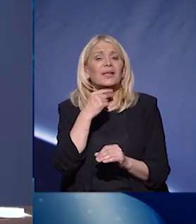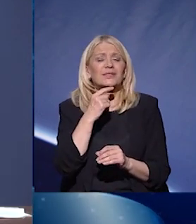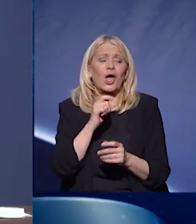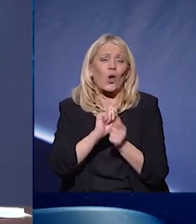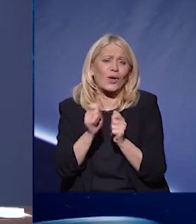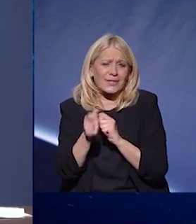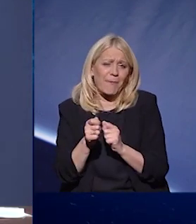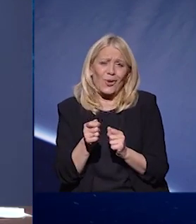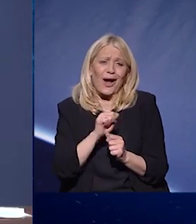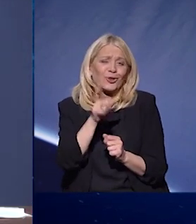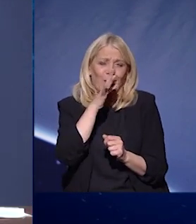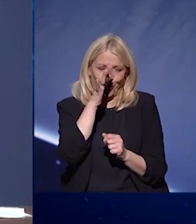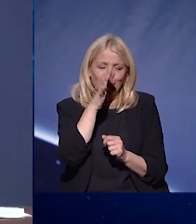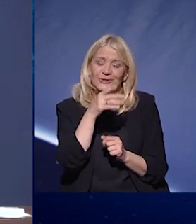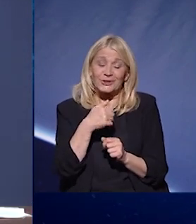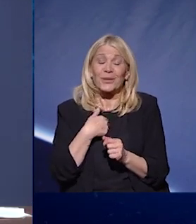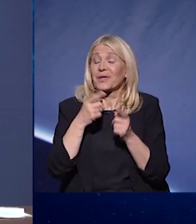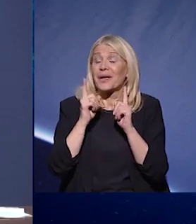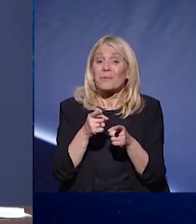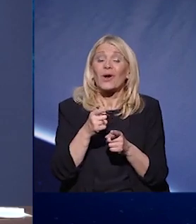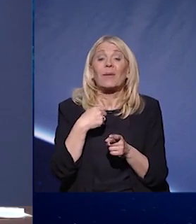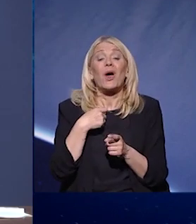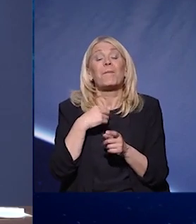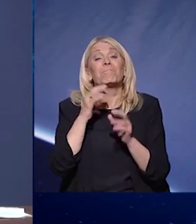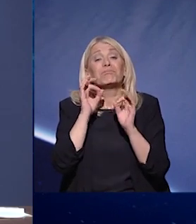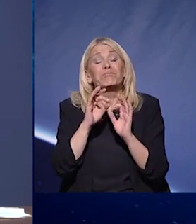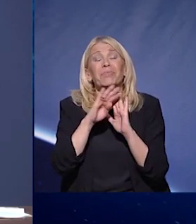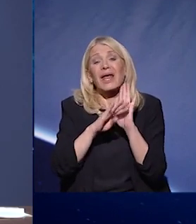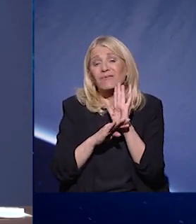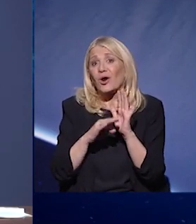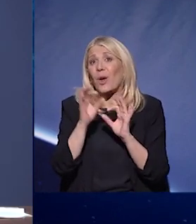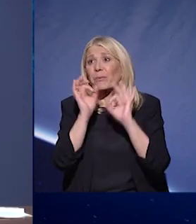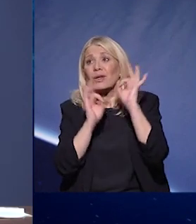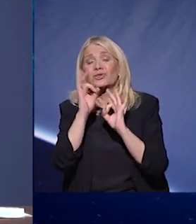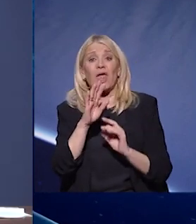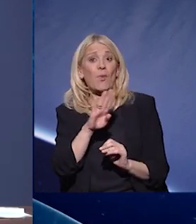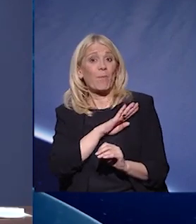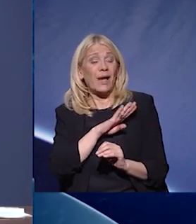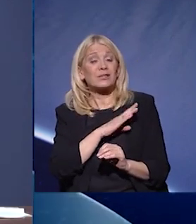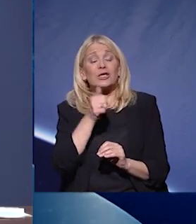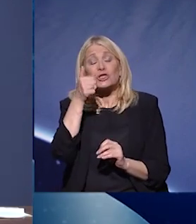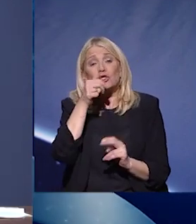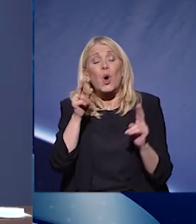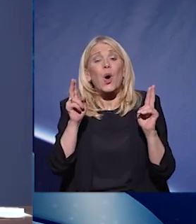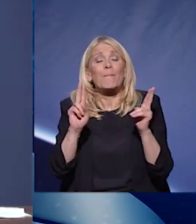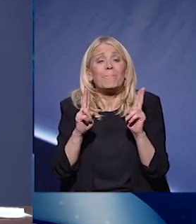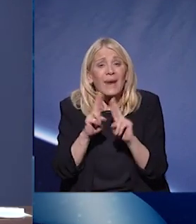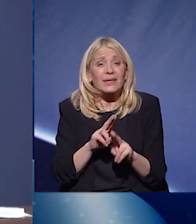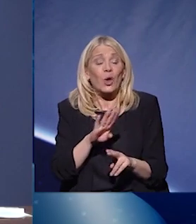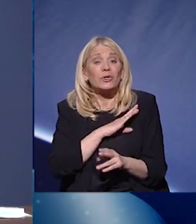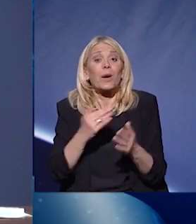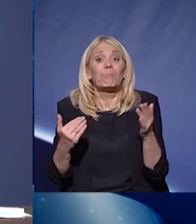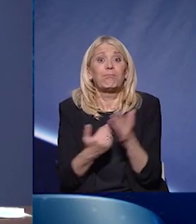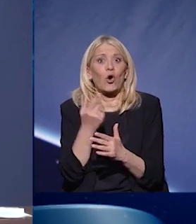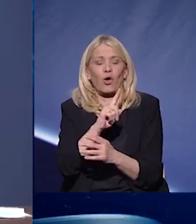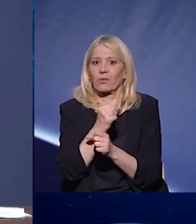a to je stvarno ružno. Znači, moramo pravilno da procenjujemo rizike, da je što manji rizik da nam opet